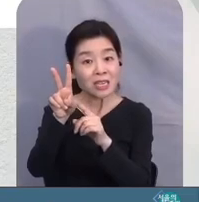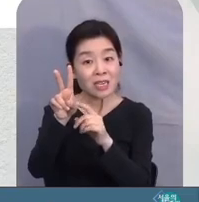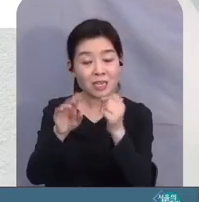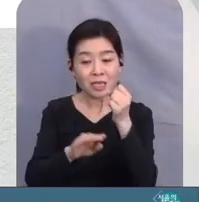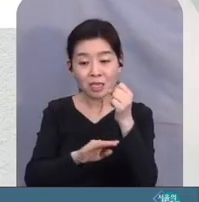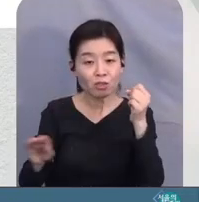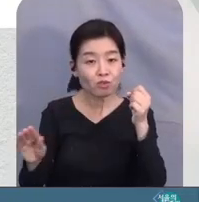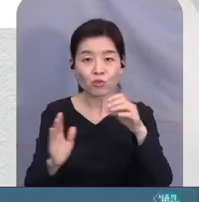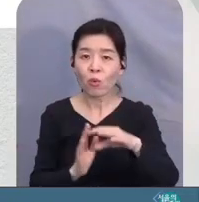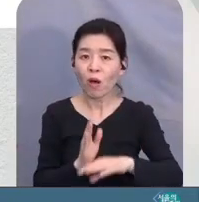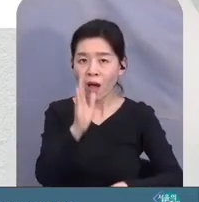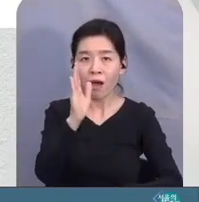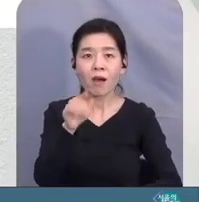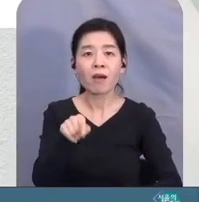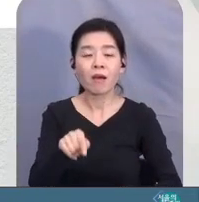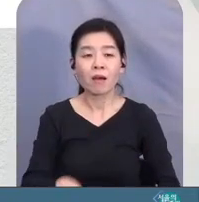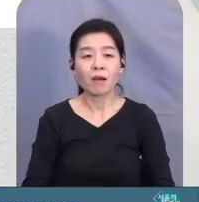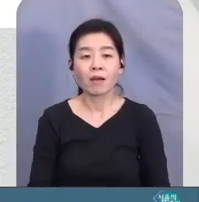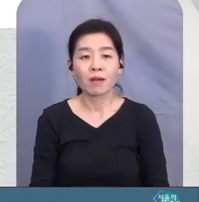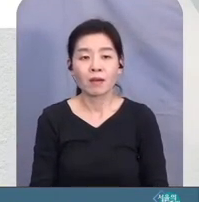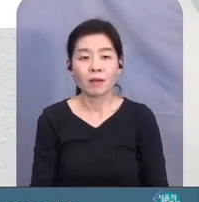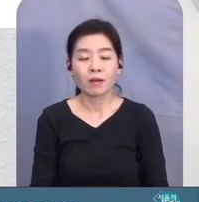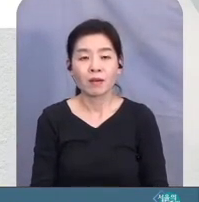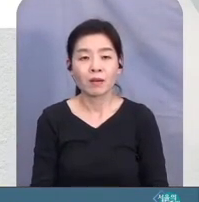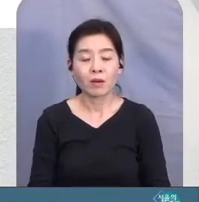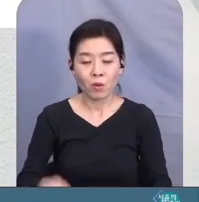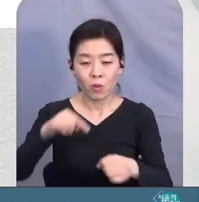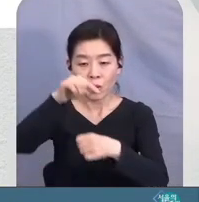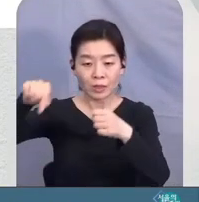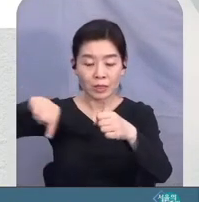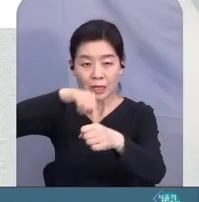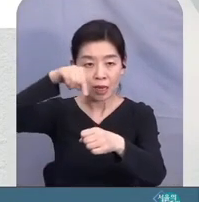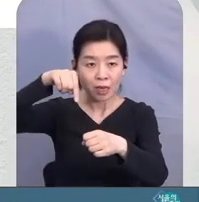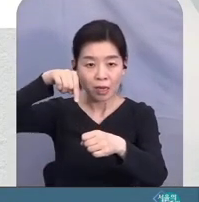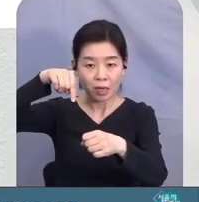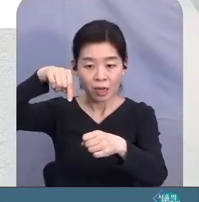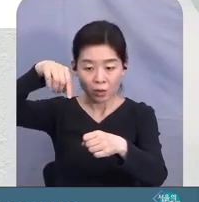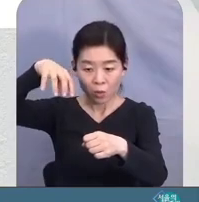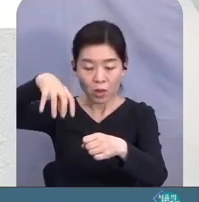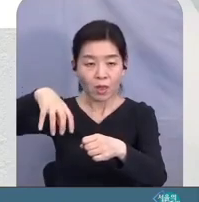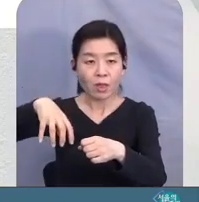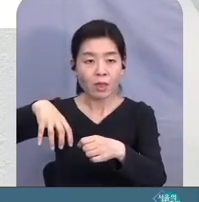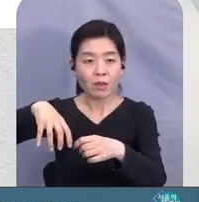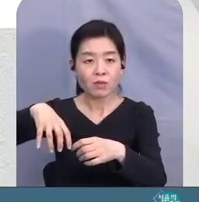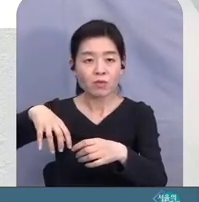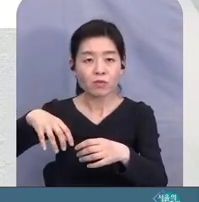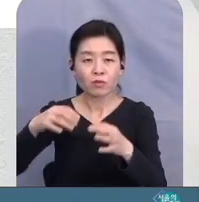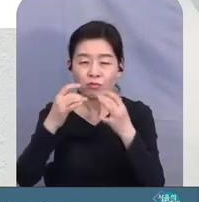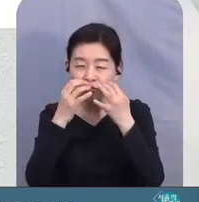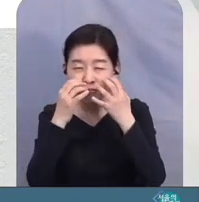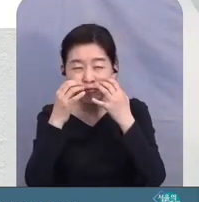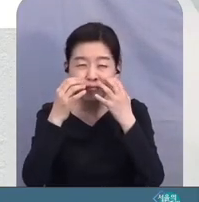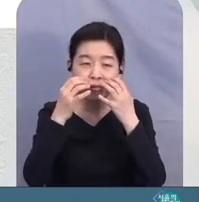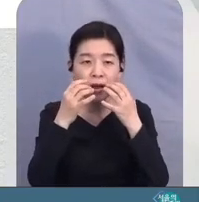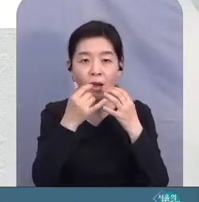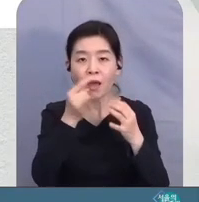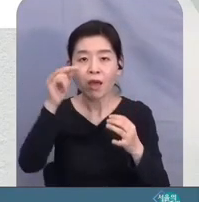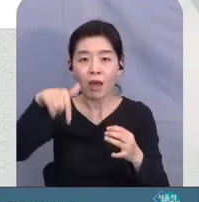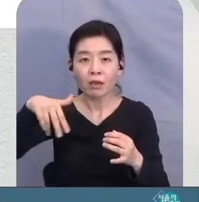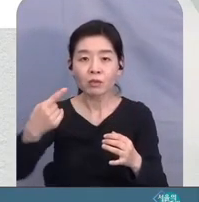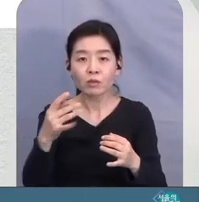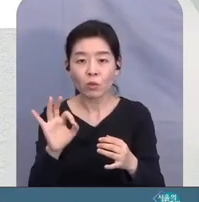기준치를 초과했는데 그것도 원자로에서 나오면 수백 가지 핵종들이 있는데